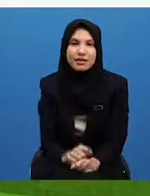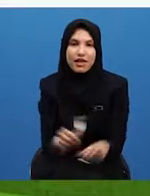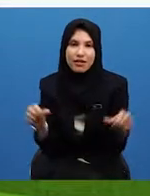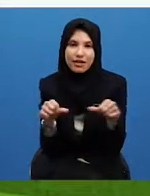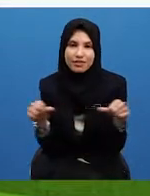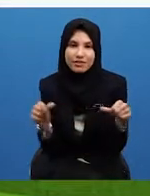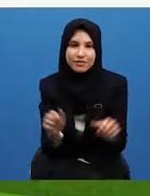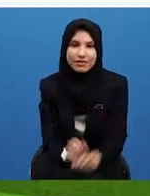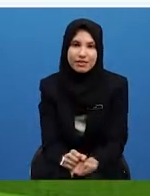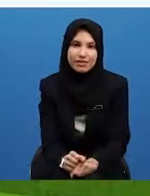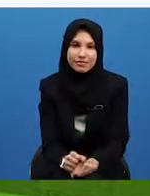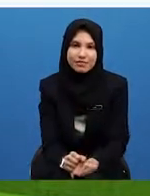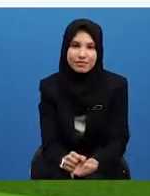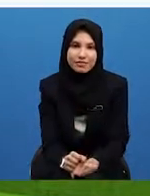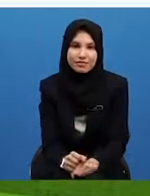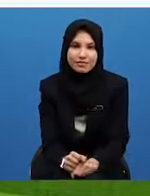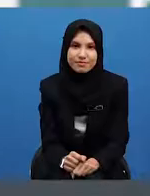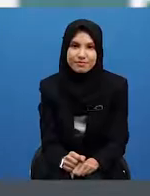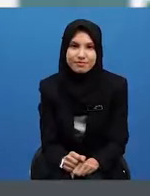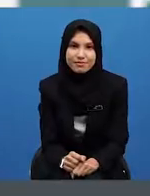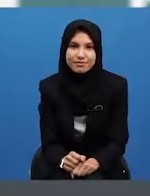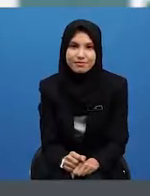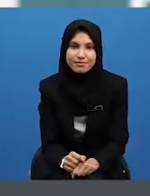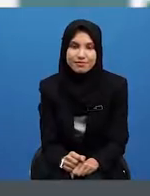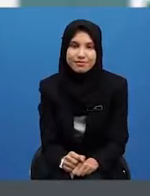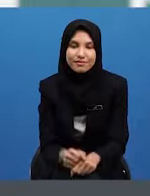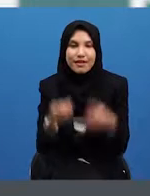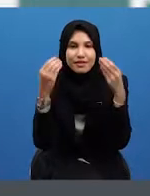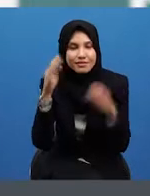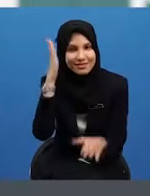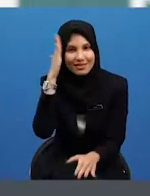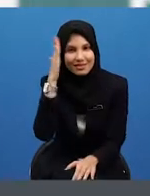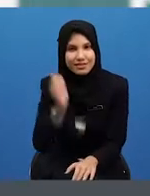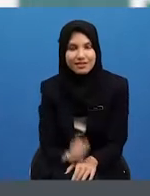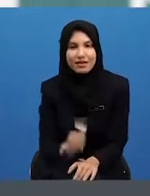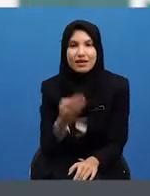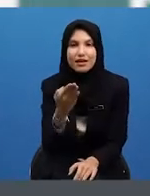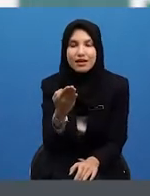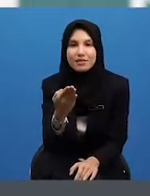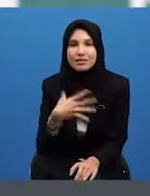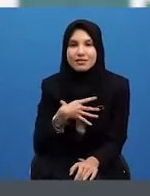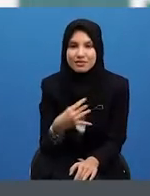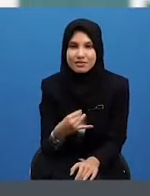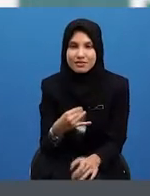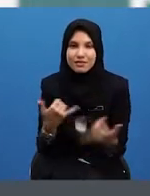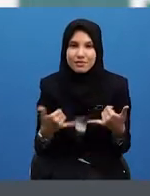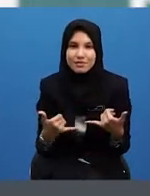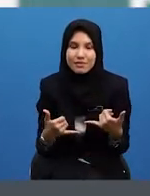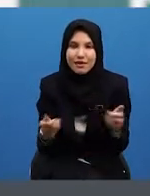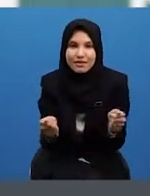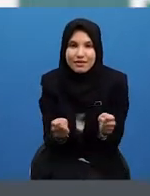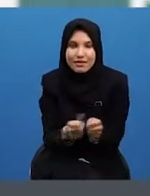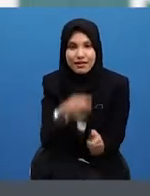melalui activity chegou tahu kamu suka bermain dengan